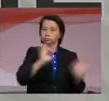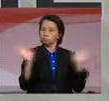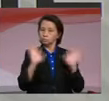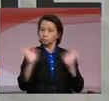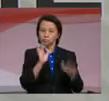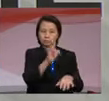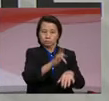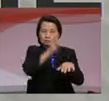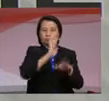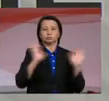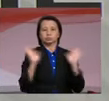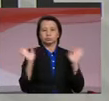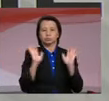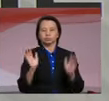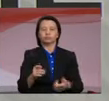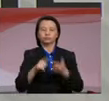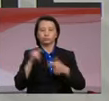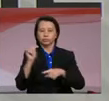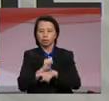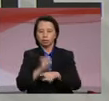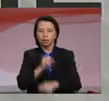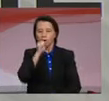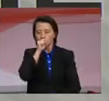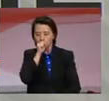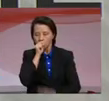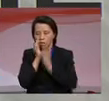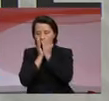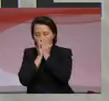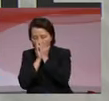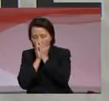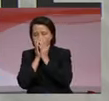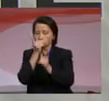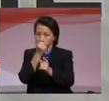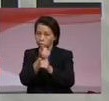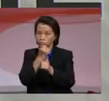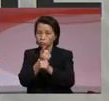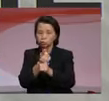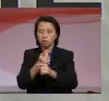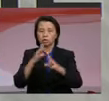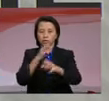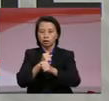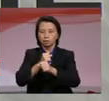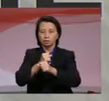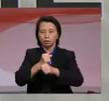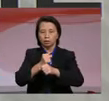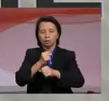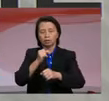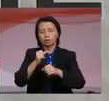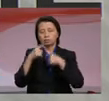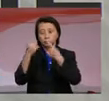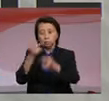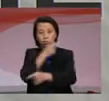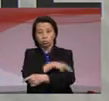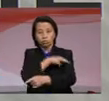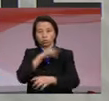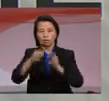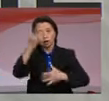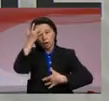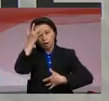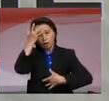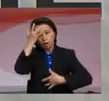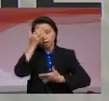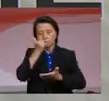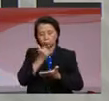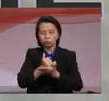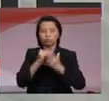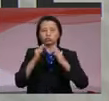dan bersentuhan. Amalkan etika batuk dan bersin yang betul. Dapatkan rawatan segera jika bergejala, duduk di rumah